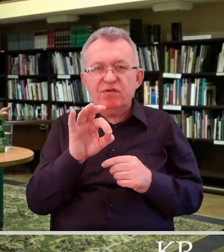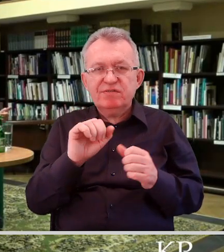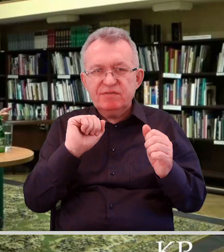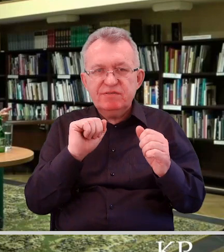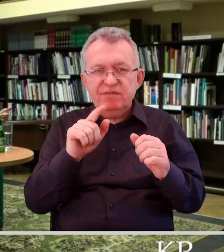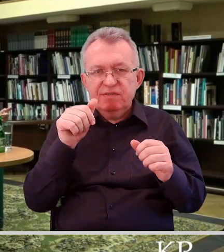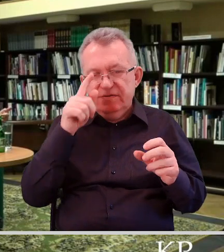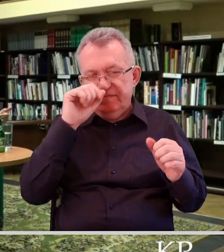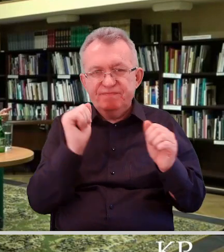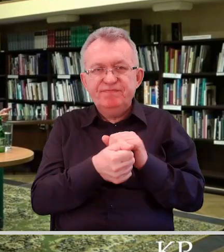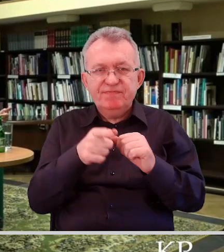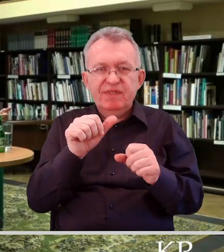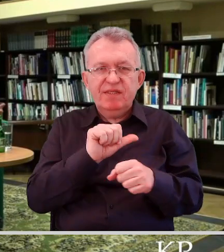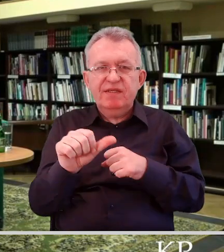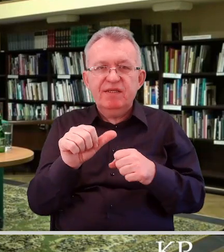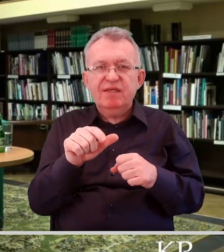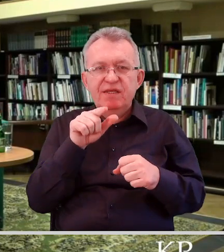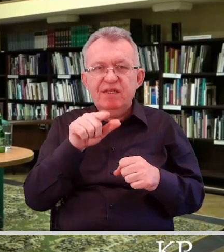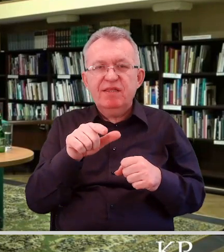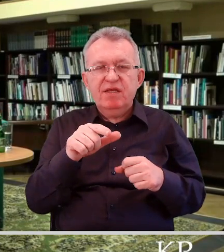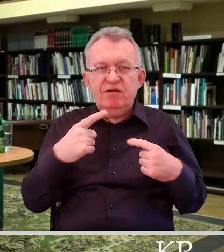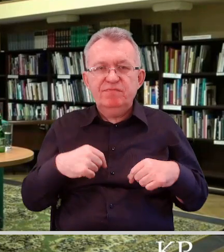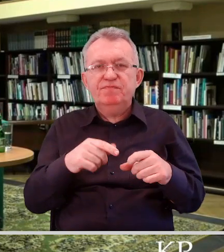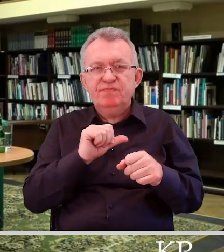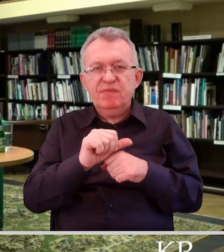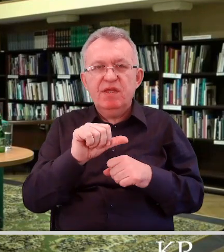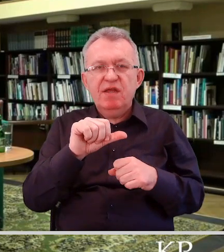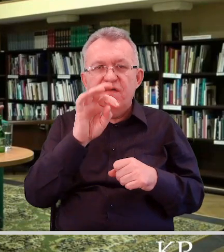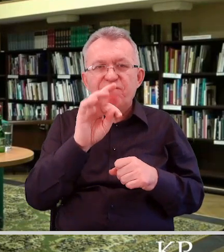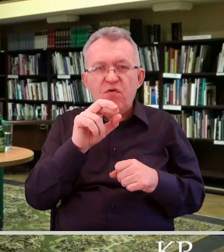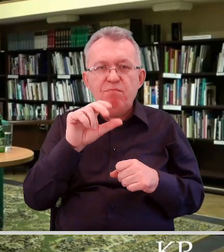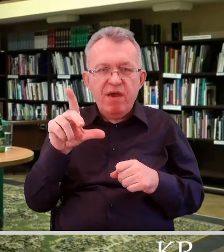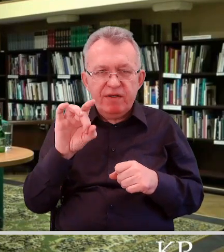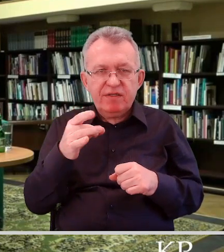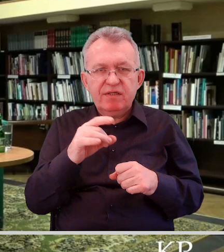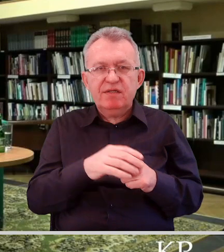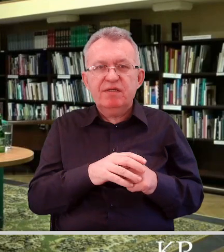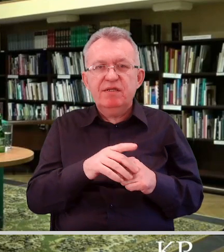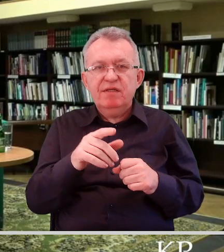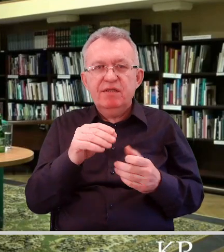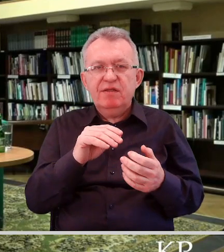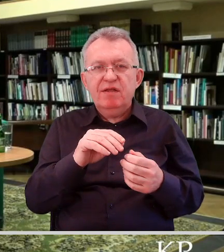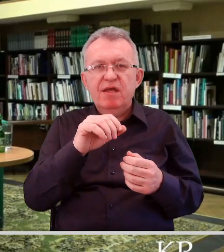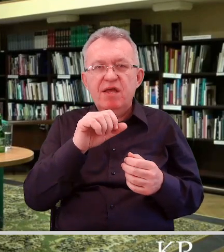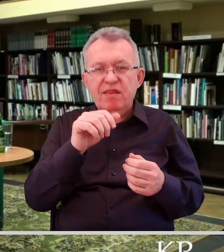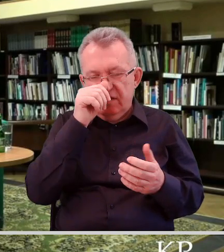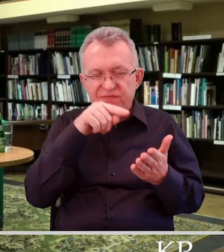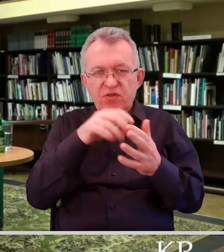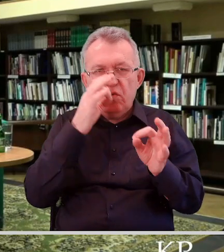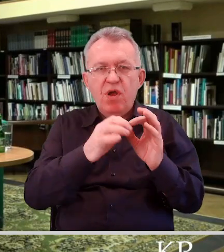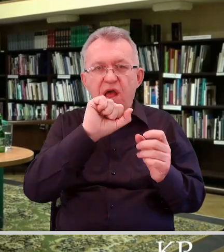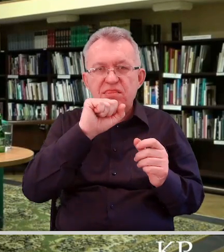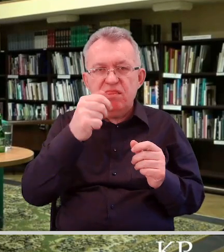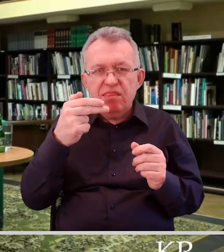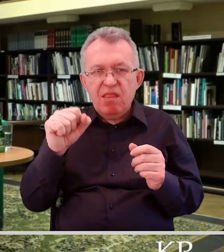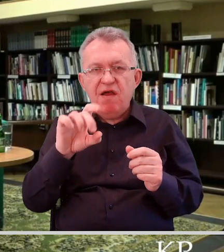metafory i że ta postać właśnie Anny Wolberg, dlatego jej dałam, konkretnie ją zawsze nazywam Anną Wolberg w tym tekście, żeby